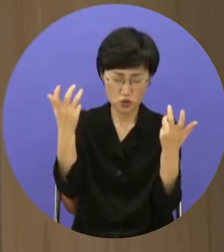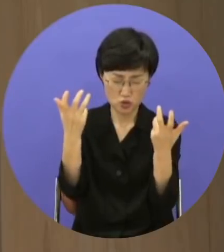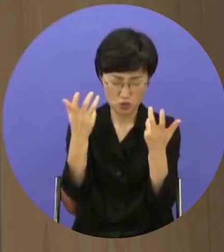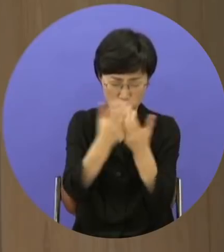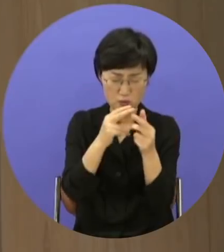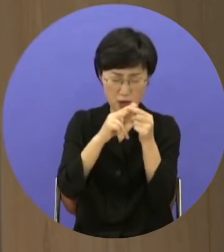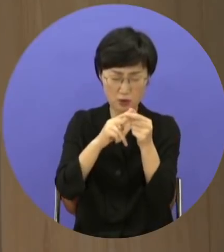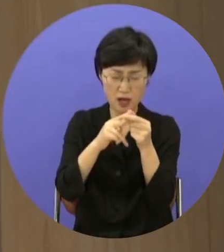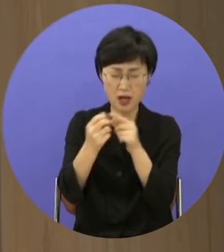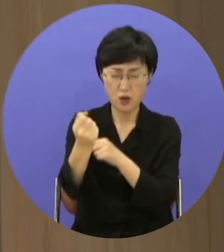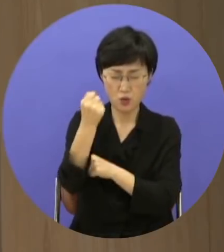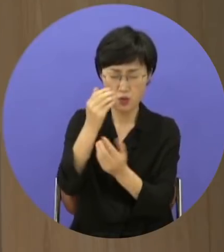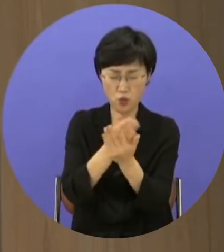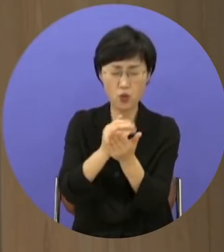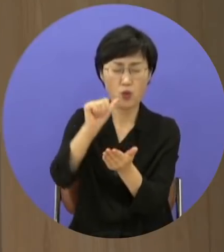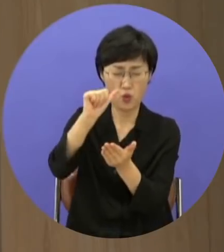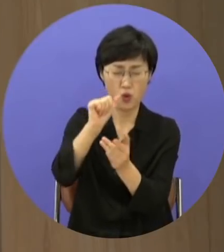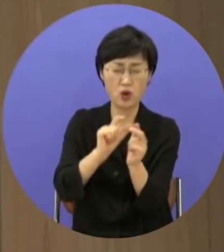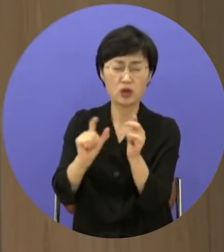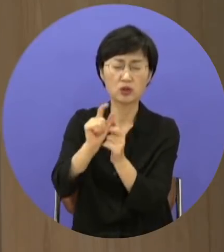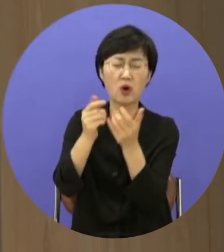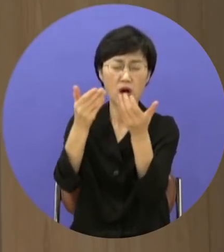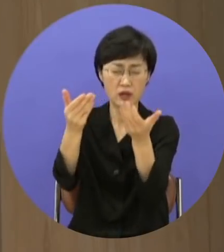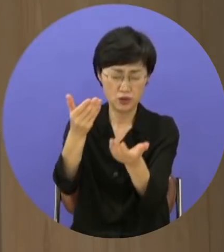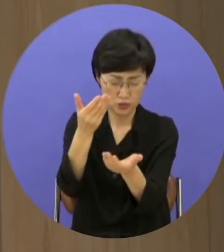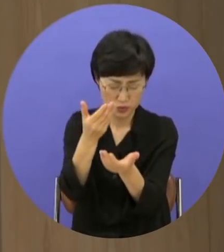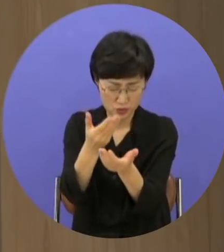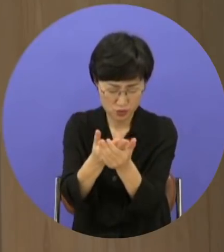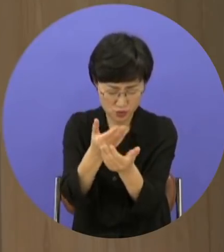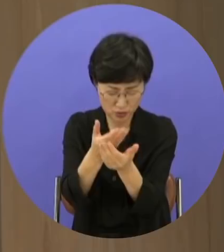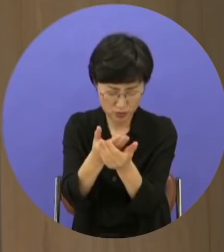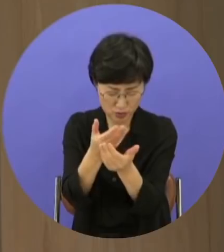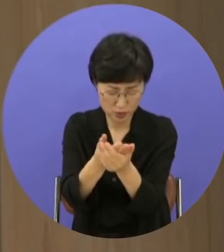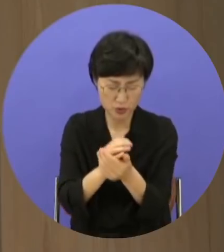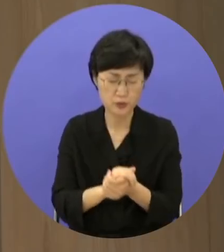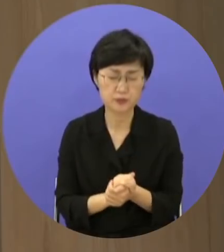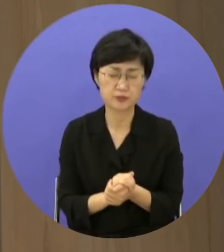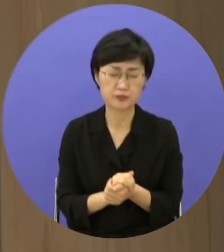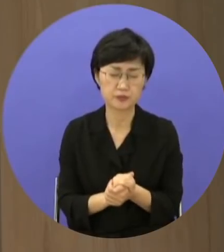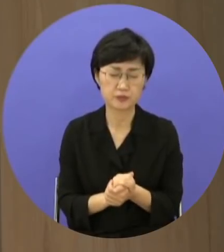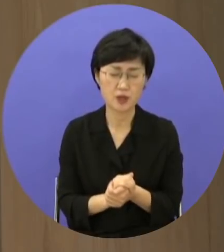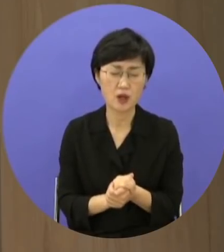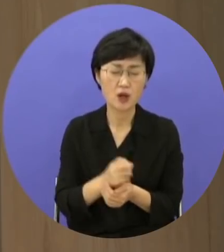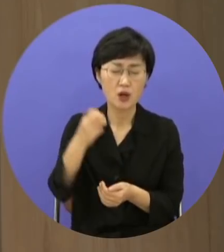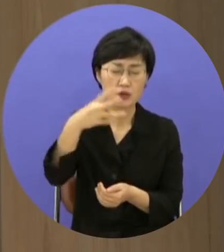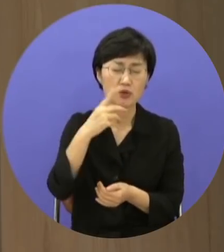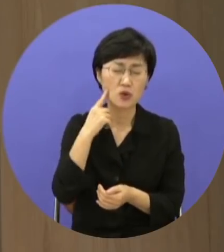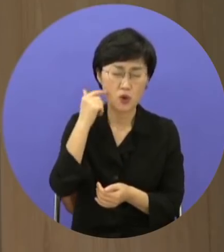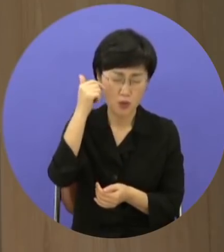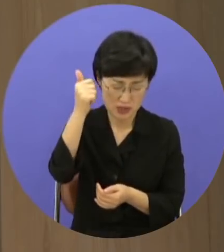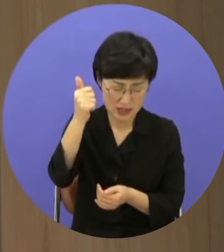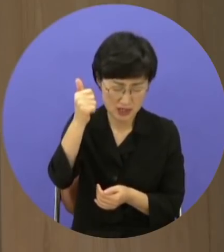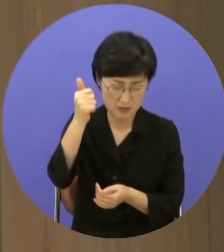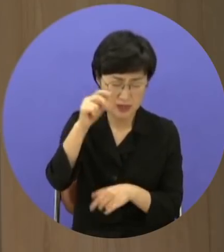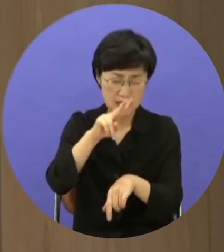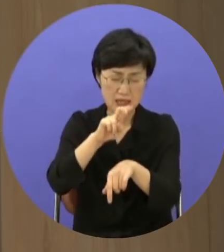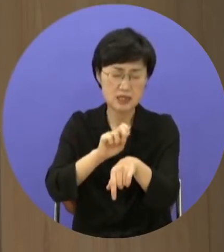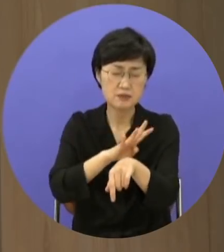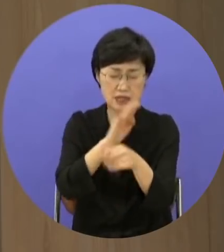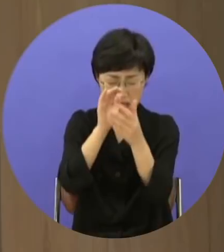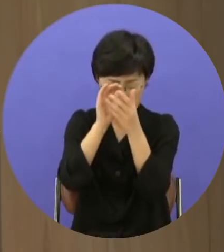더하여 주옵시고 목사님이 누리는 24시의 비밀이 말씀 듣는